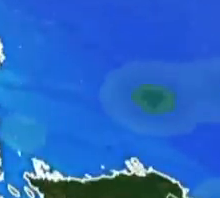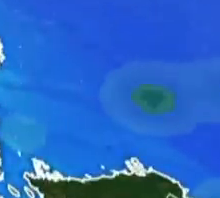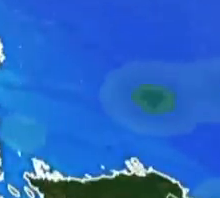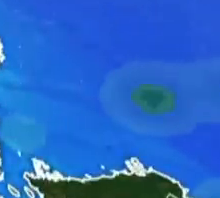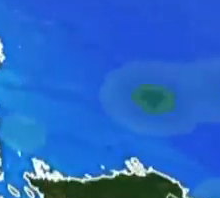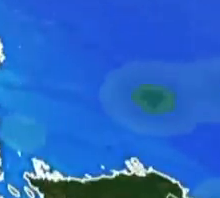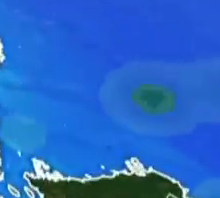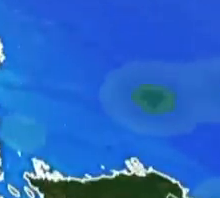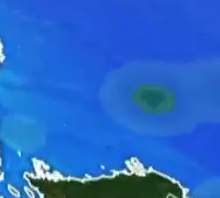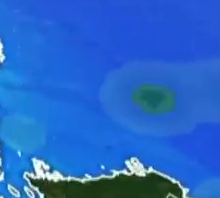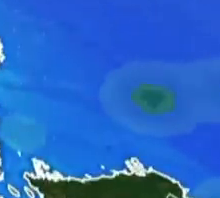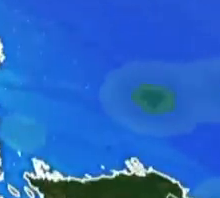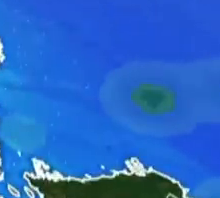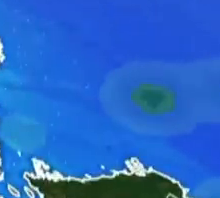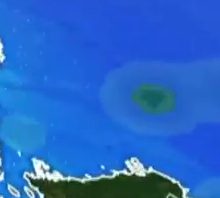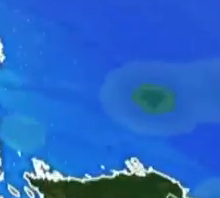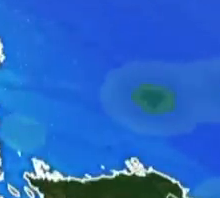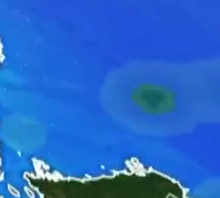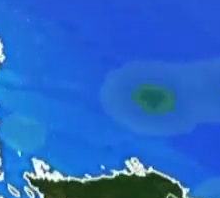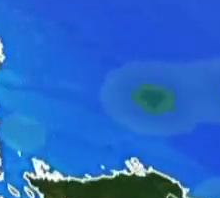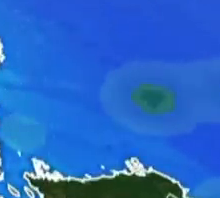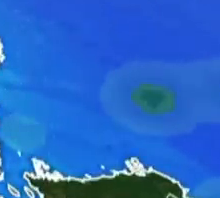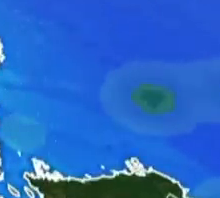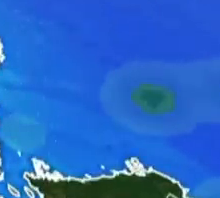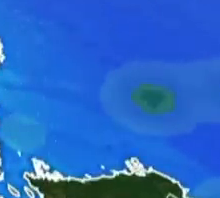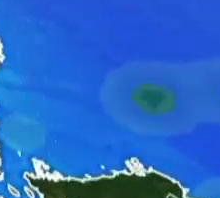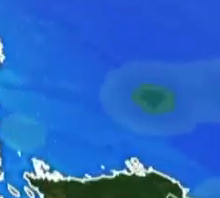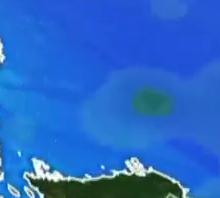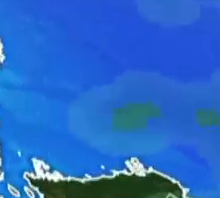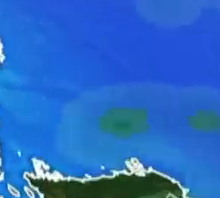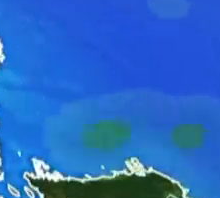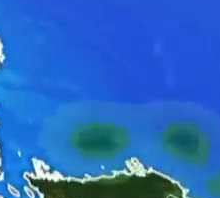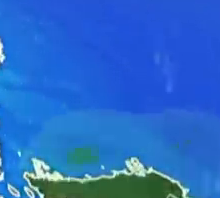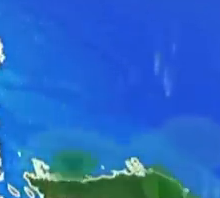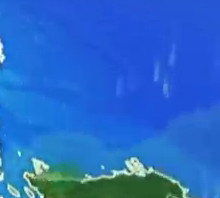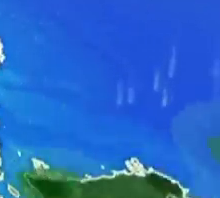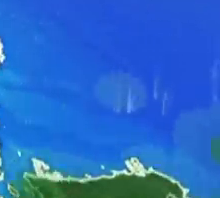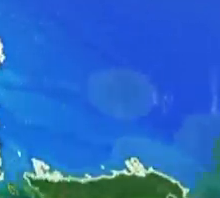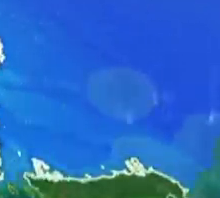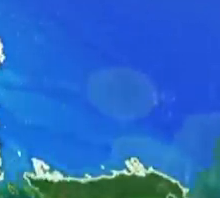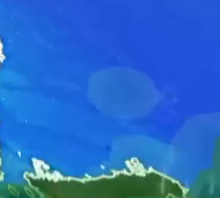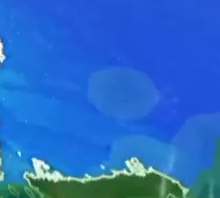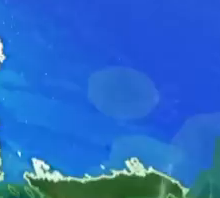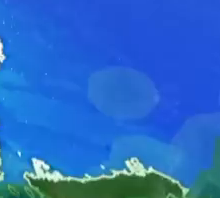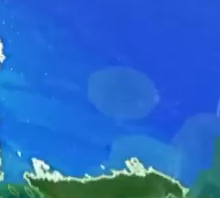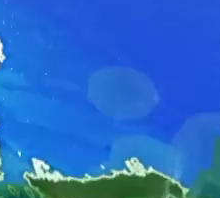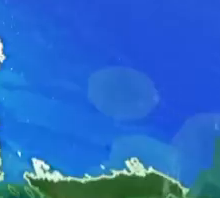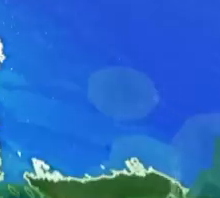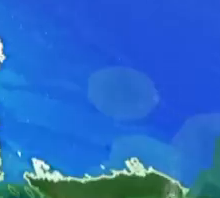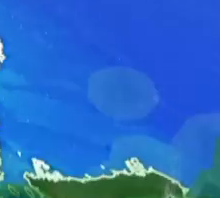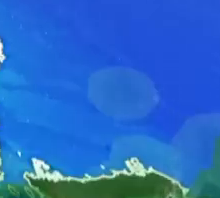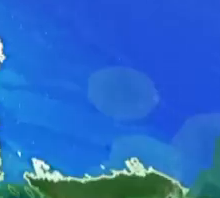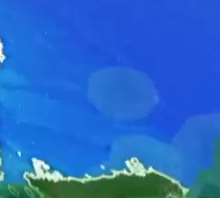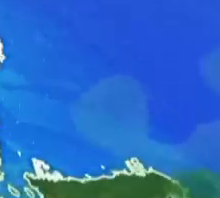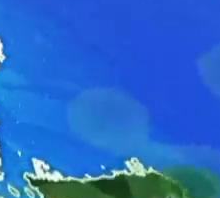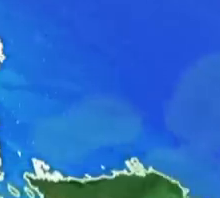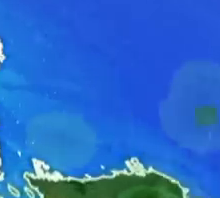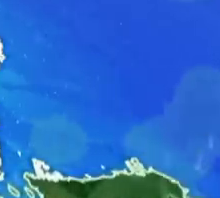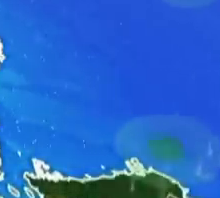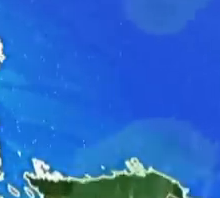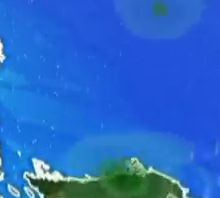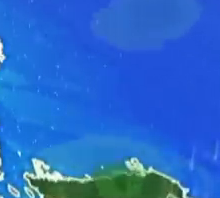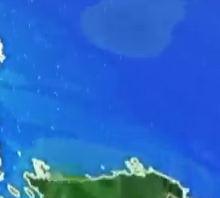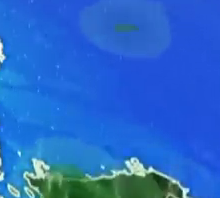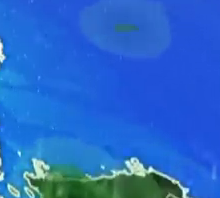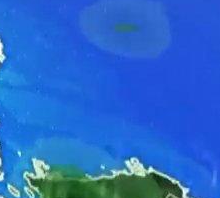amihan dito sa may Batanes, sa Apayao, Cagayan at Isabela at pagsapit ng tanghali, meron na rin pag-ulan sa Kalinga. Sa hapon, ulan na rin